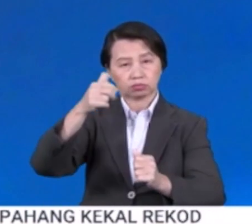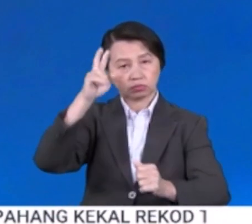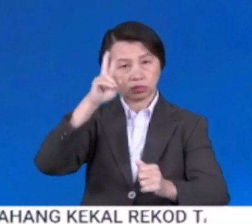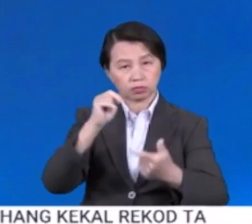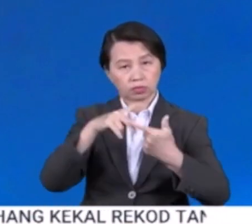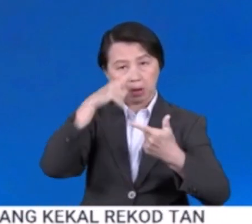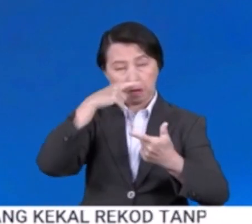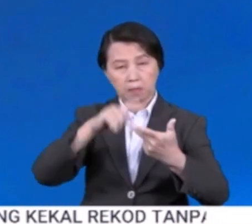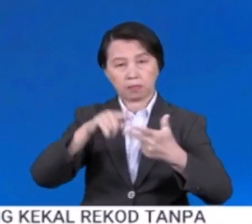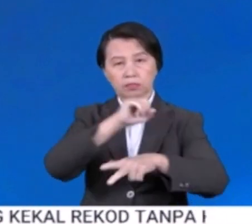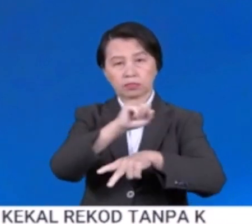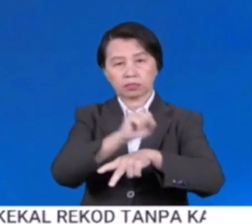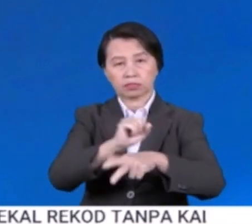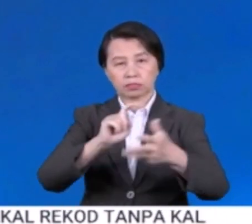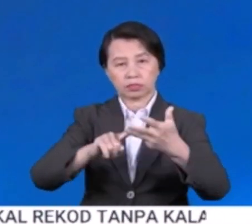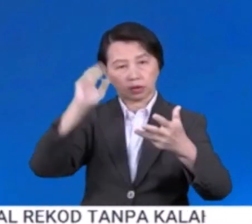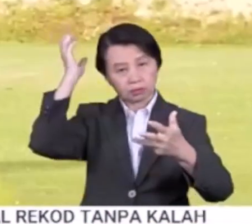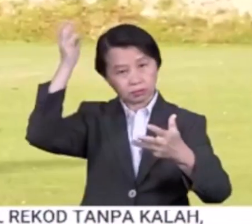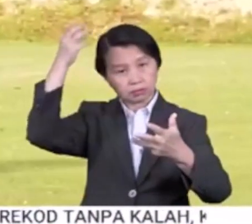Thailand Singapura